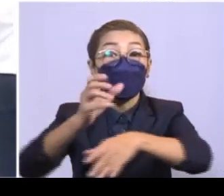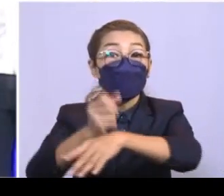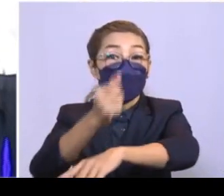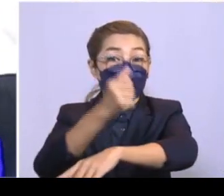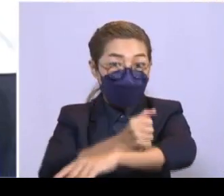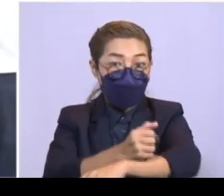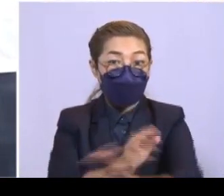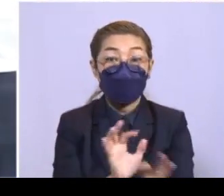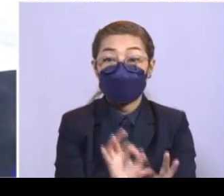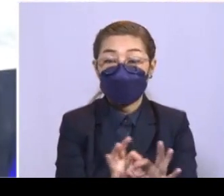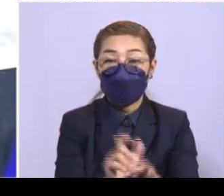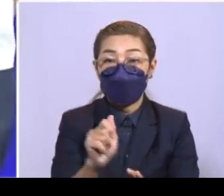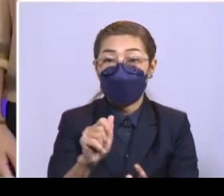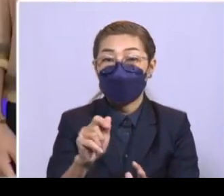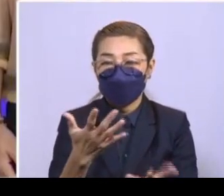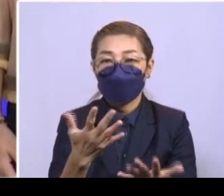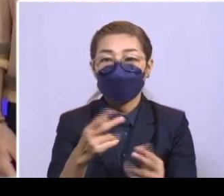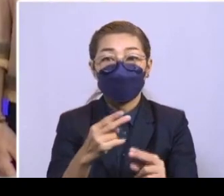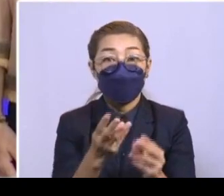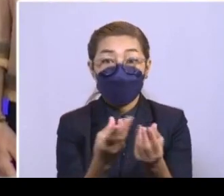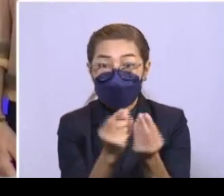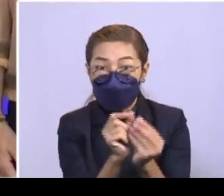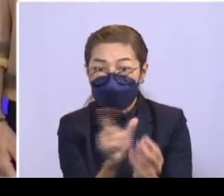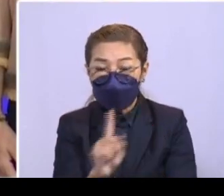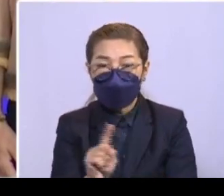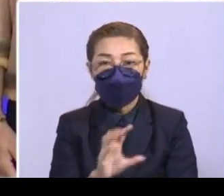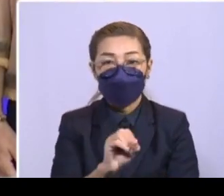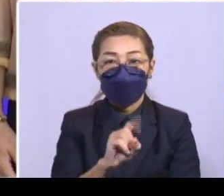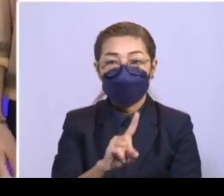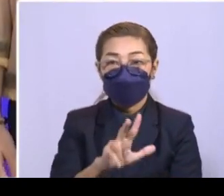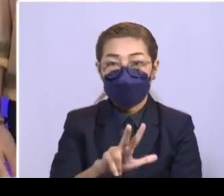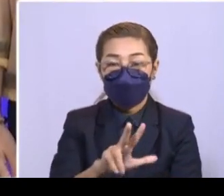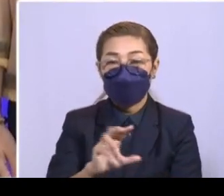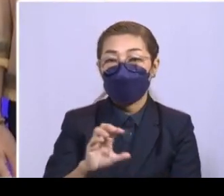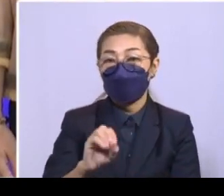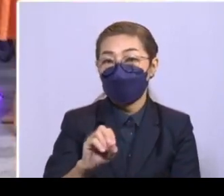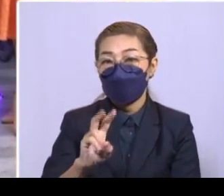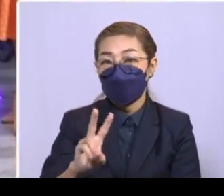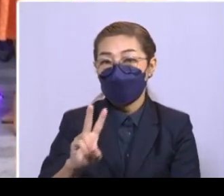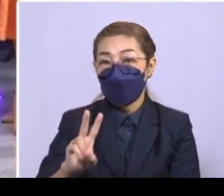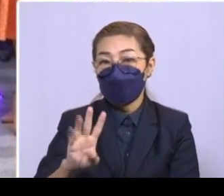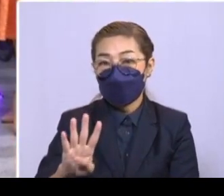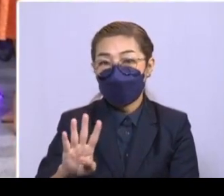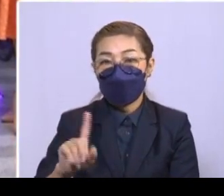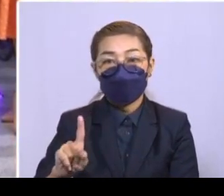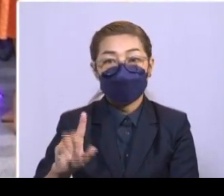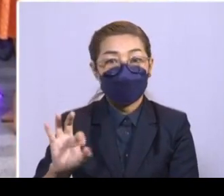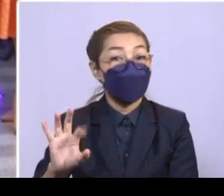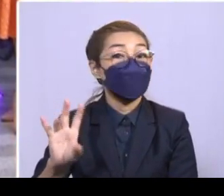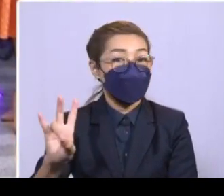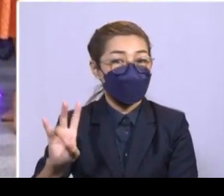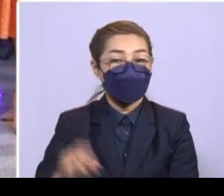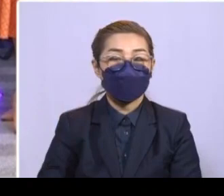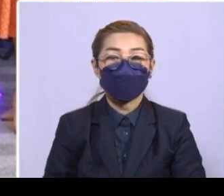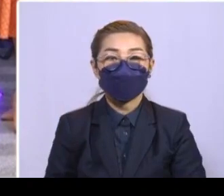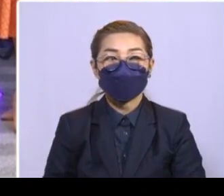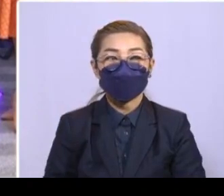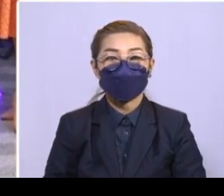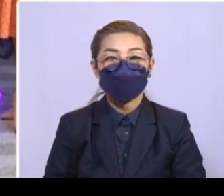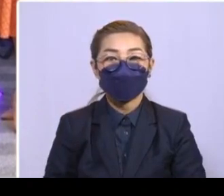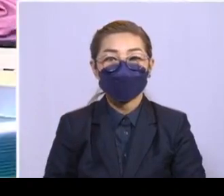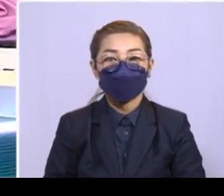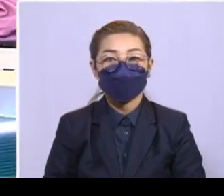บัญชีออมทรัพย์เลขที่ 0 1 3 02241 91ค่ะ